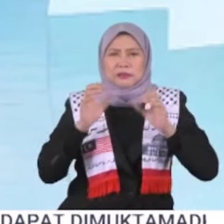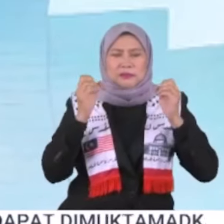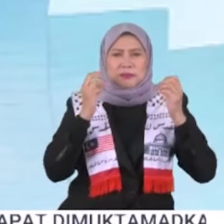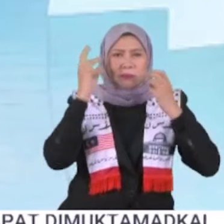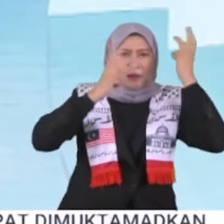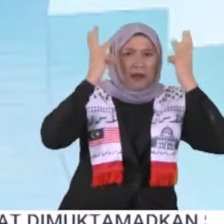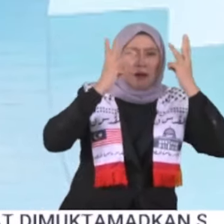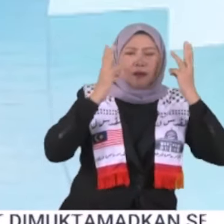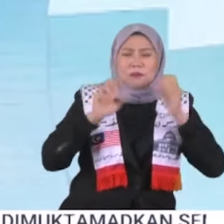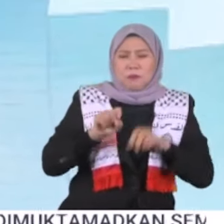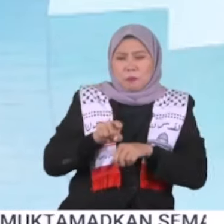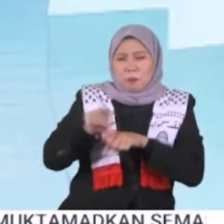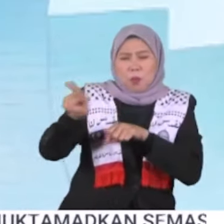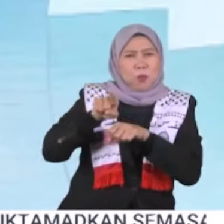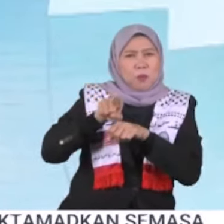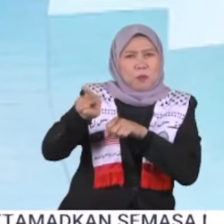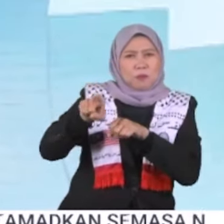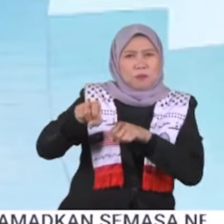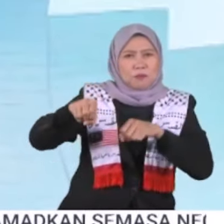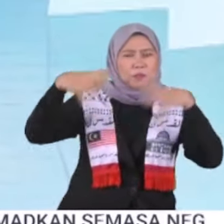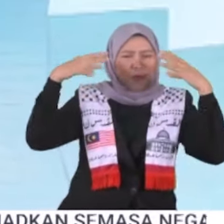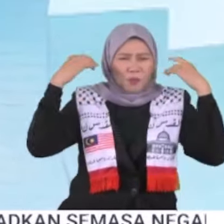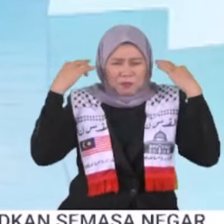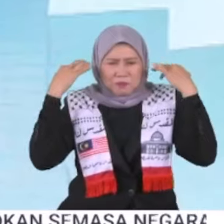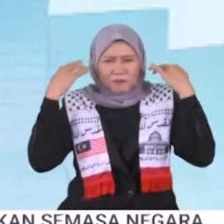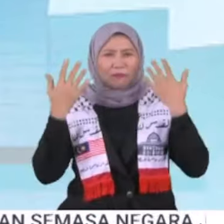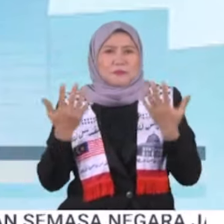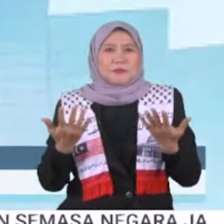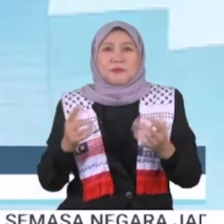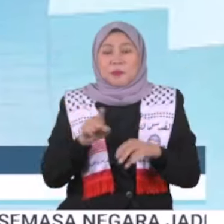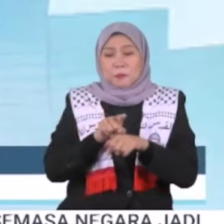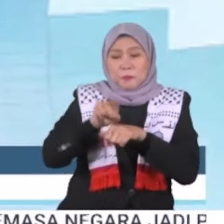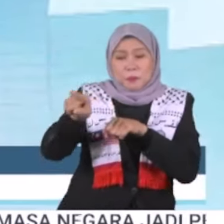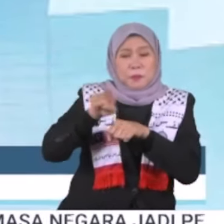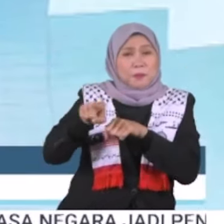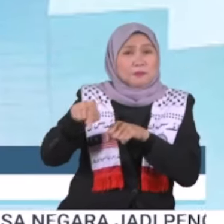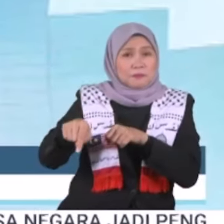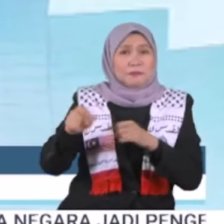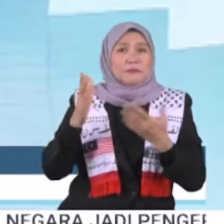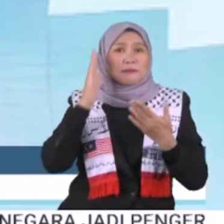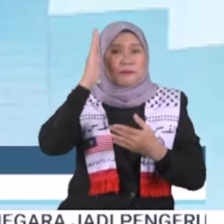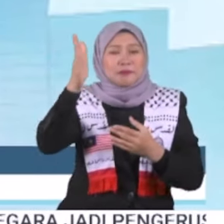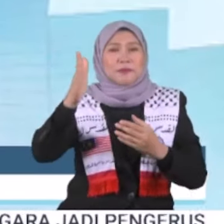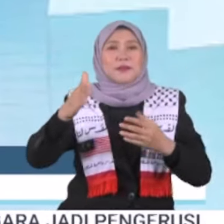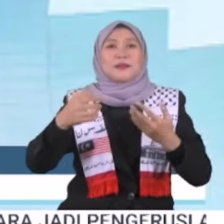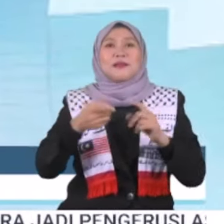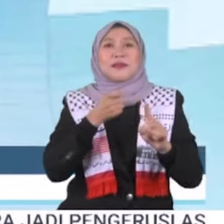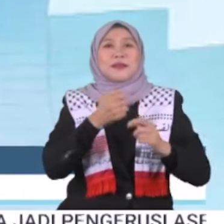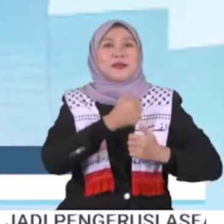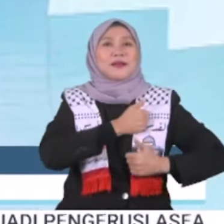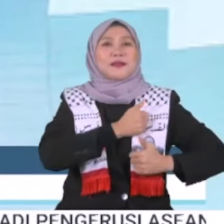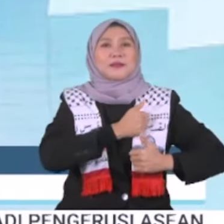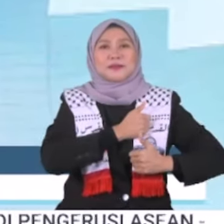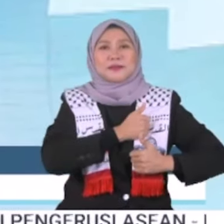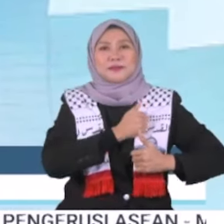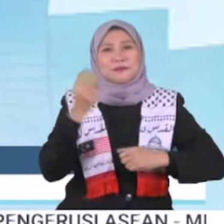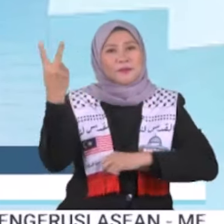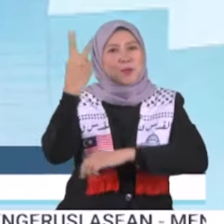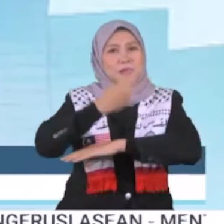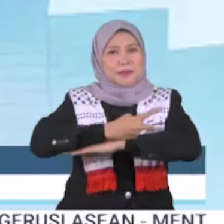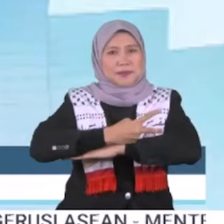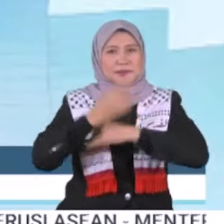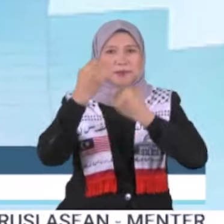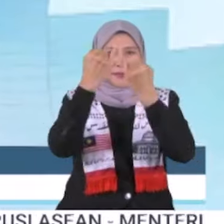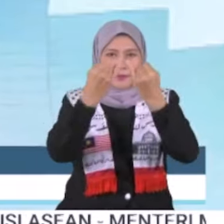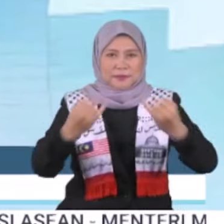jika mendengar bunyi tembakan meriam. Ia merupakan tembakan meriam yang akan dilepaskan Regimen Artileri Dilaraja selama 2 hari